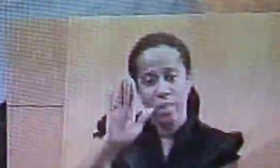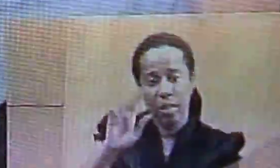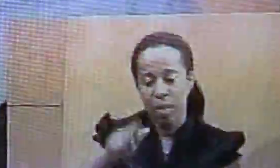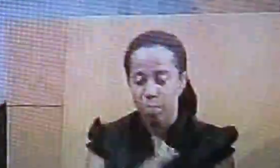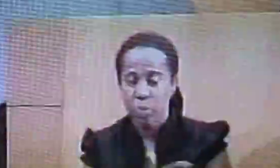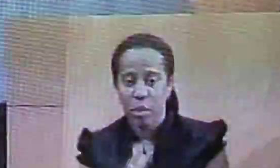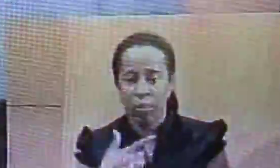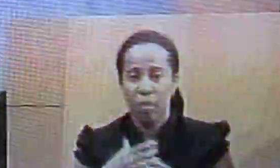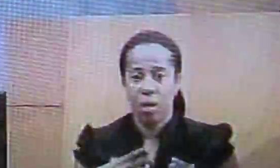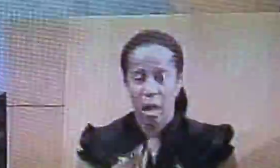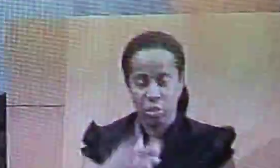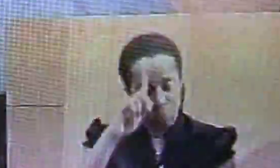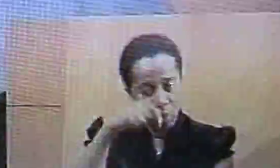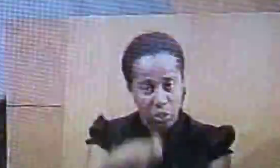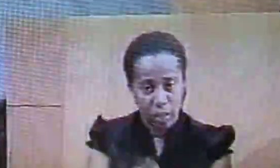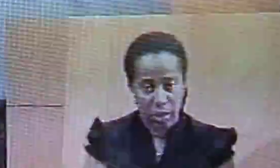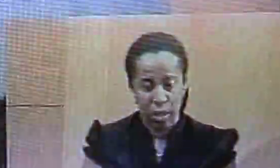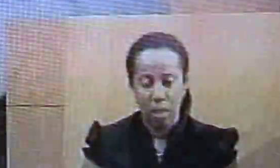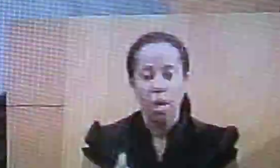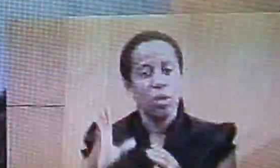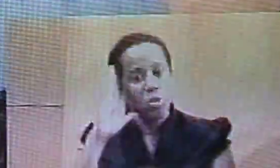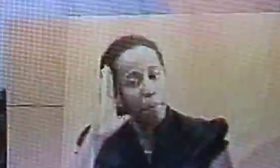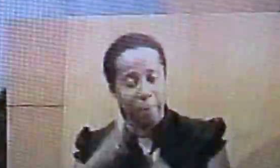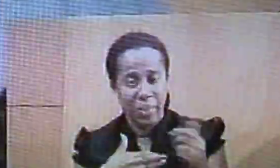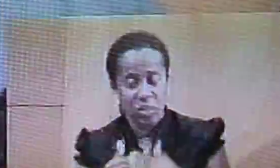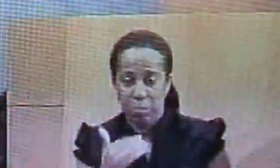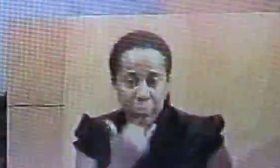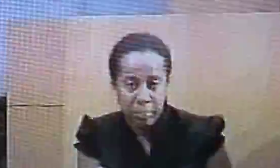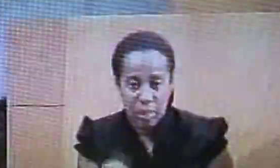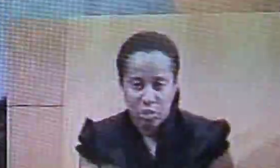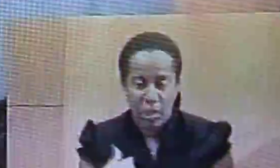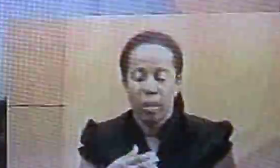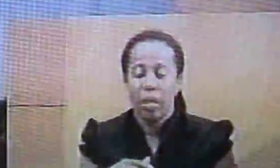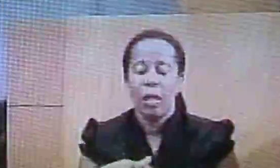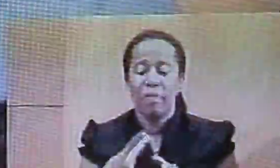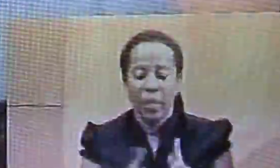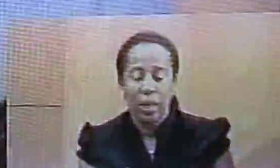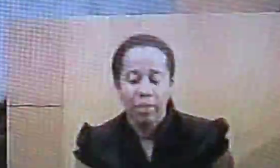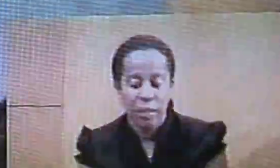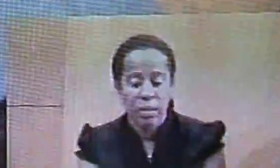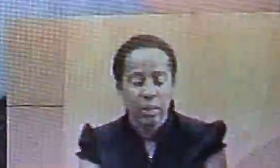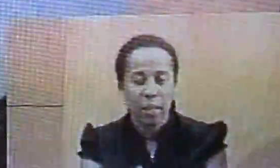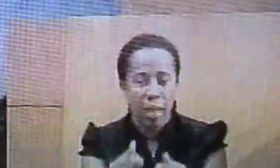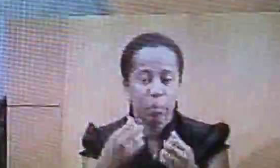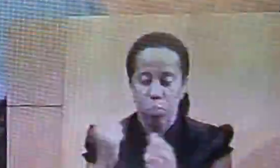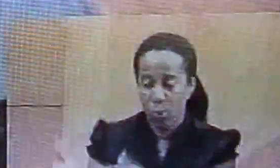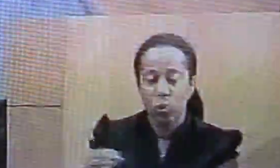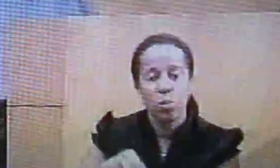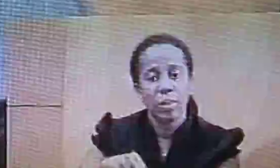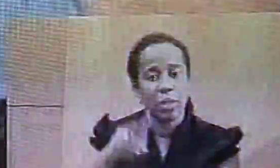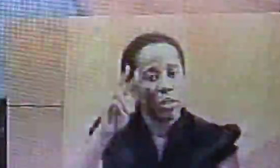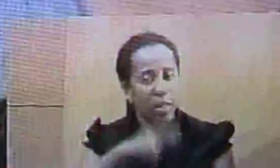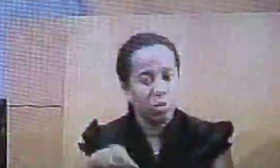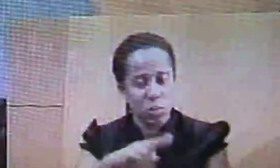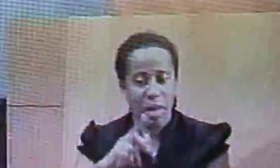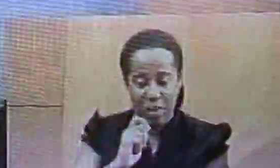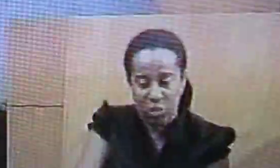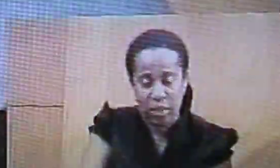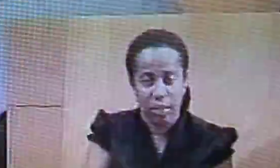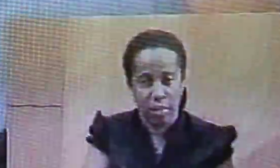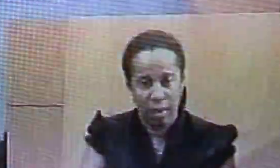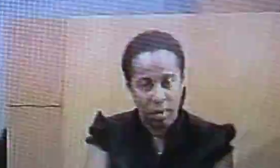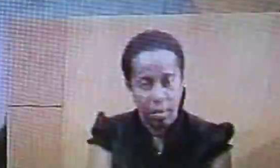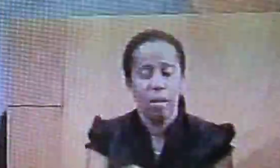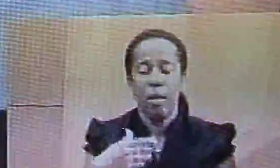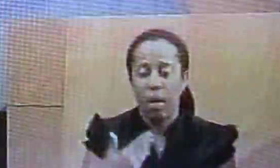Chambre des métiers d'acheter. La Chambre des métiers ne pouvant pas acheter, la ville de Rivière-Salée a proposé au conseil régional de faire l'acquisition du terrain,